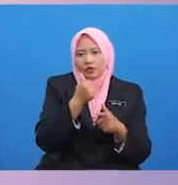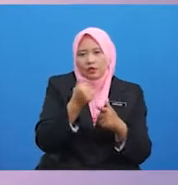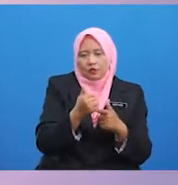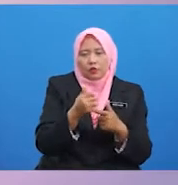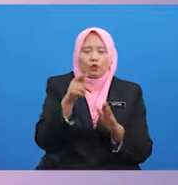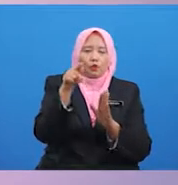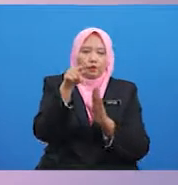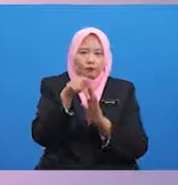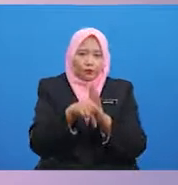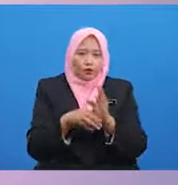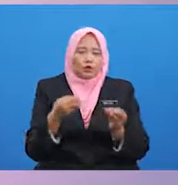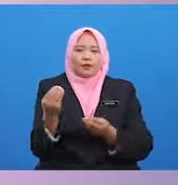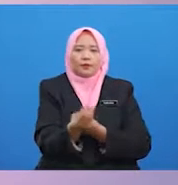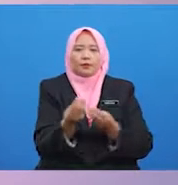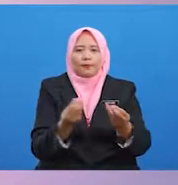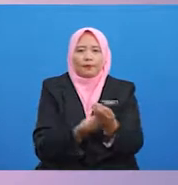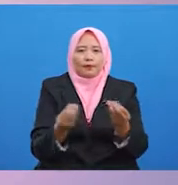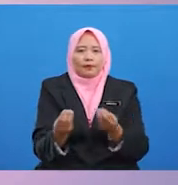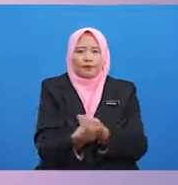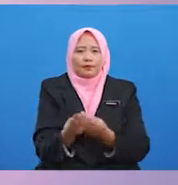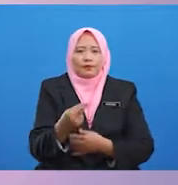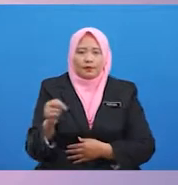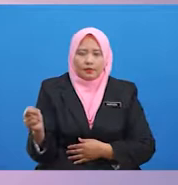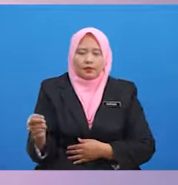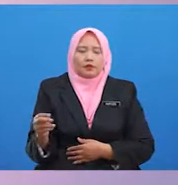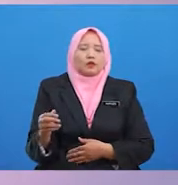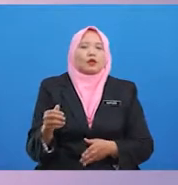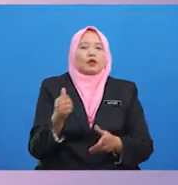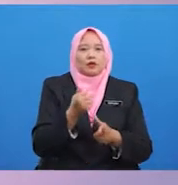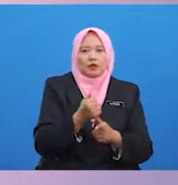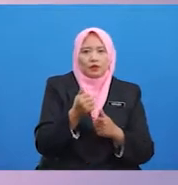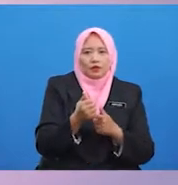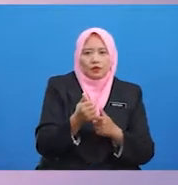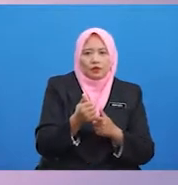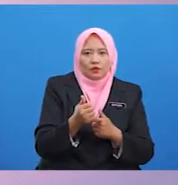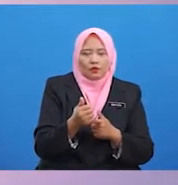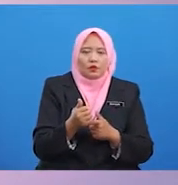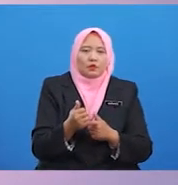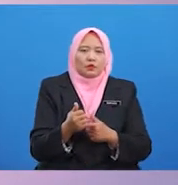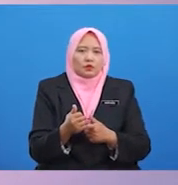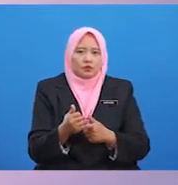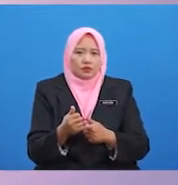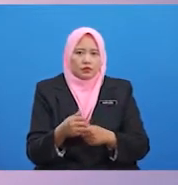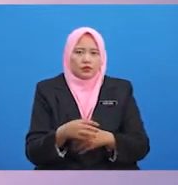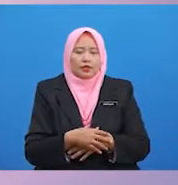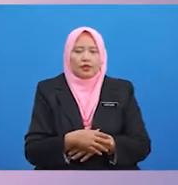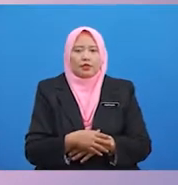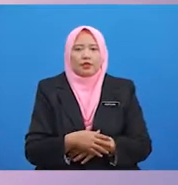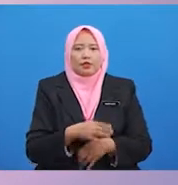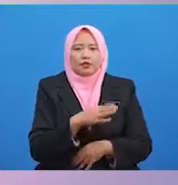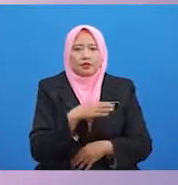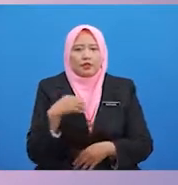perdagangan. Selain itu ialah pengangkutan. Dan contoh lain ialah